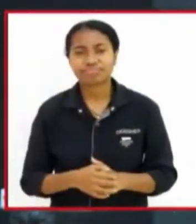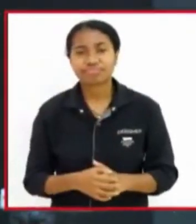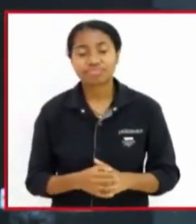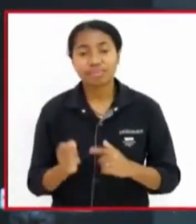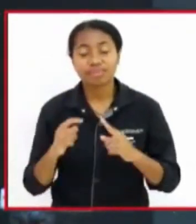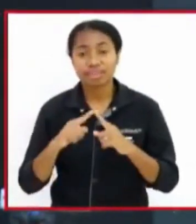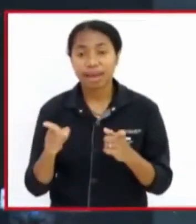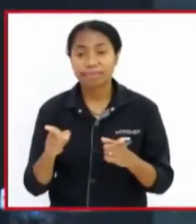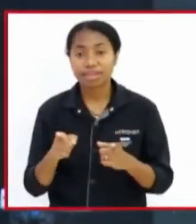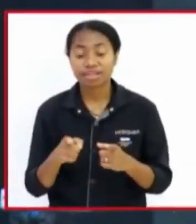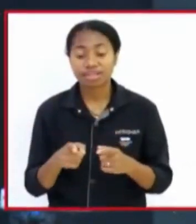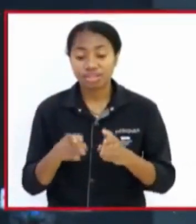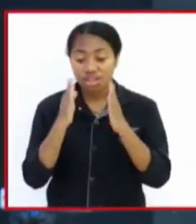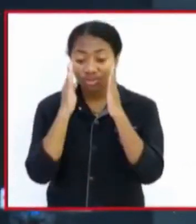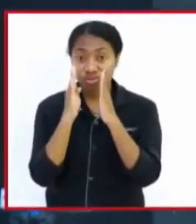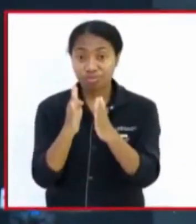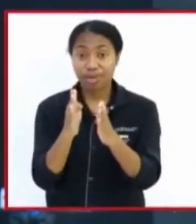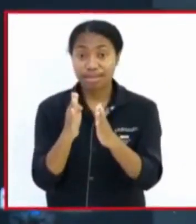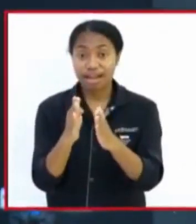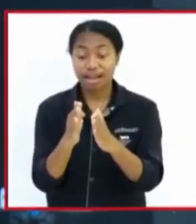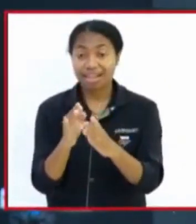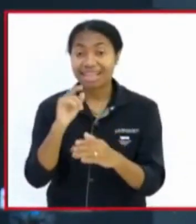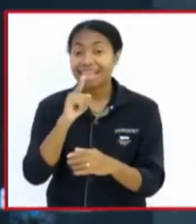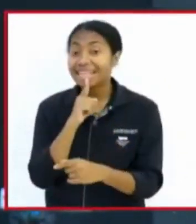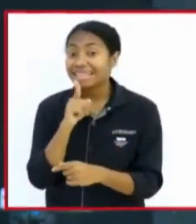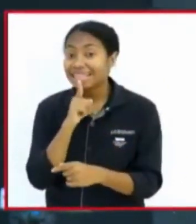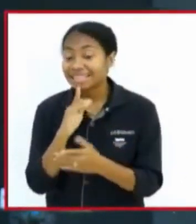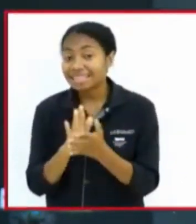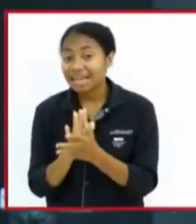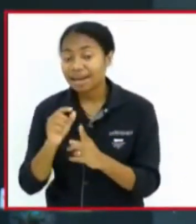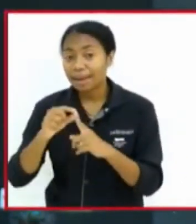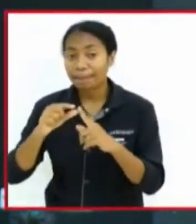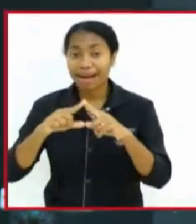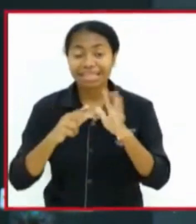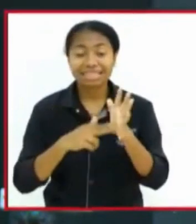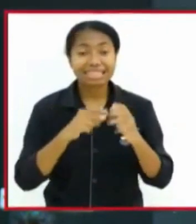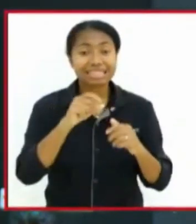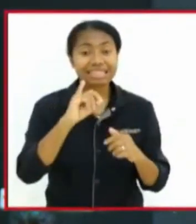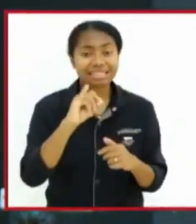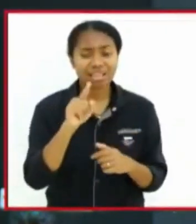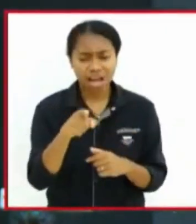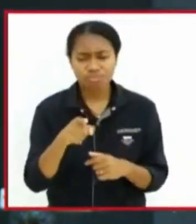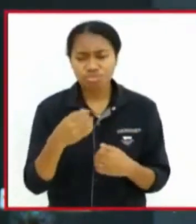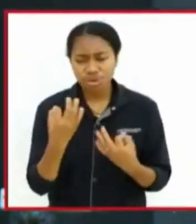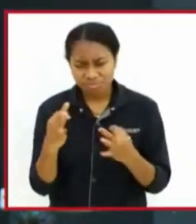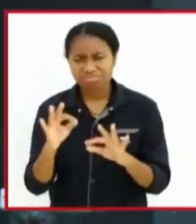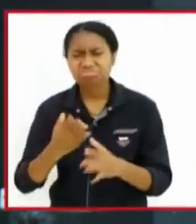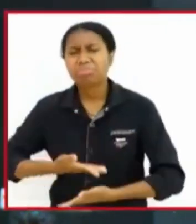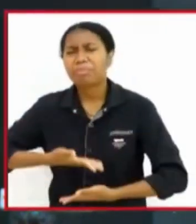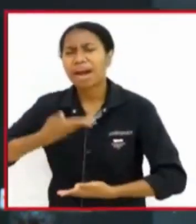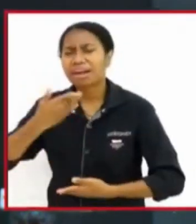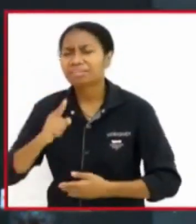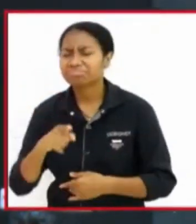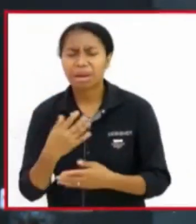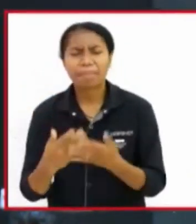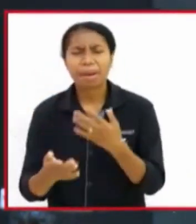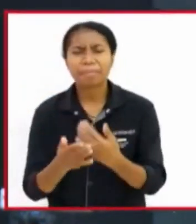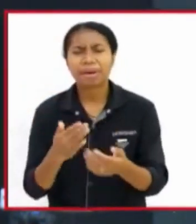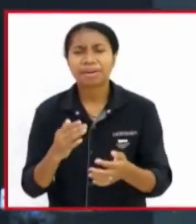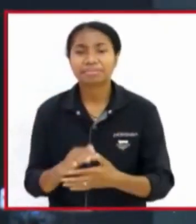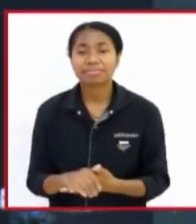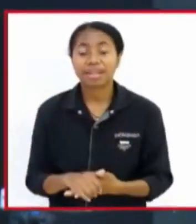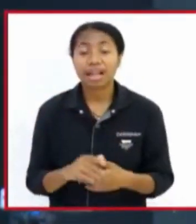Hai tapi by sudut pandang Inggris dan Perancis lu boleh marah tapi yang pemegang saham